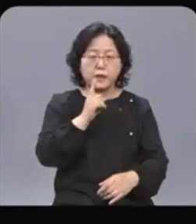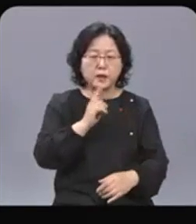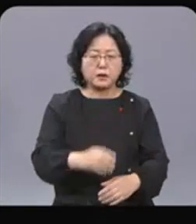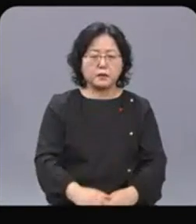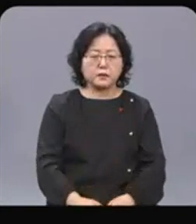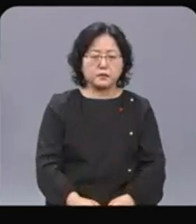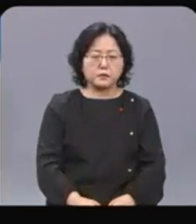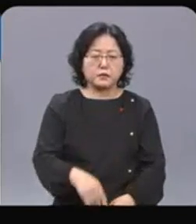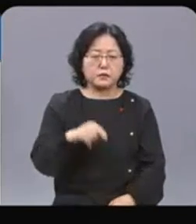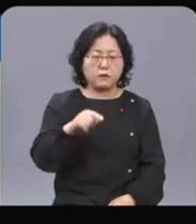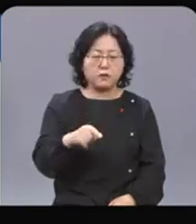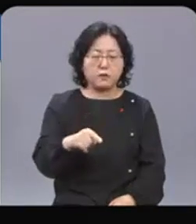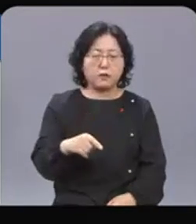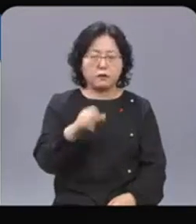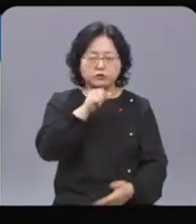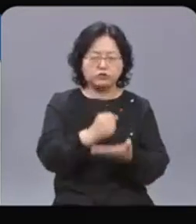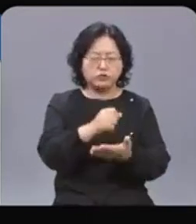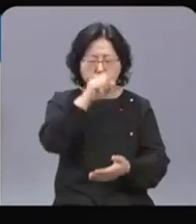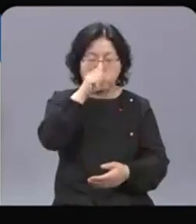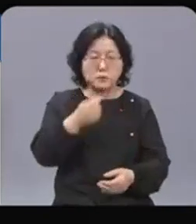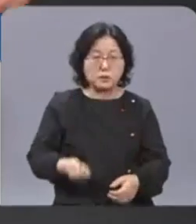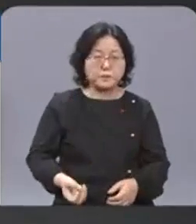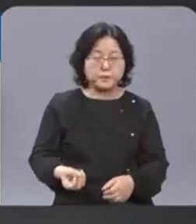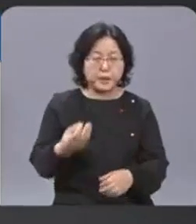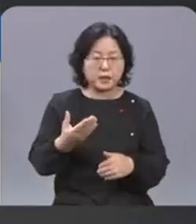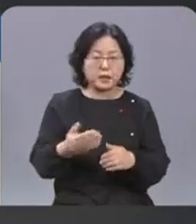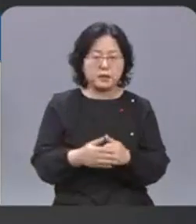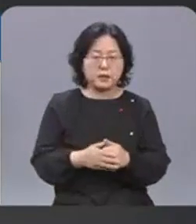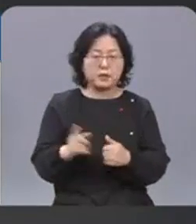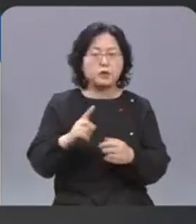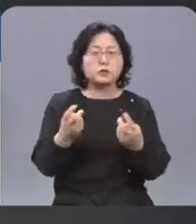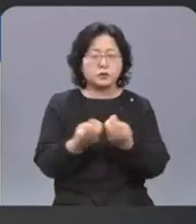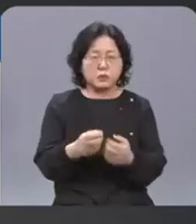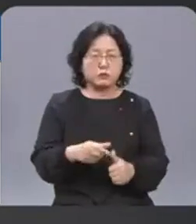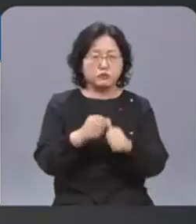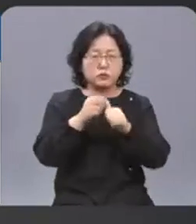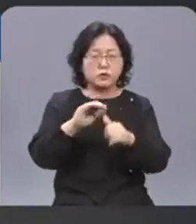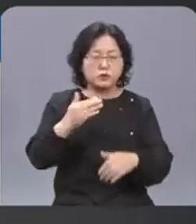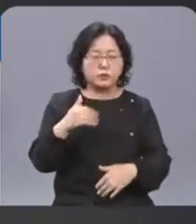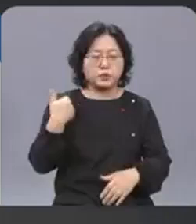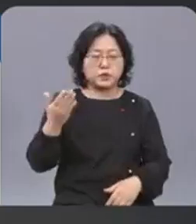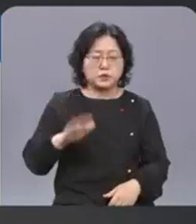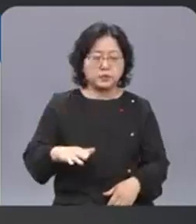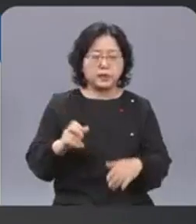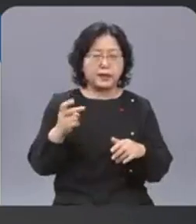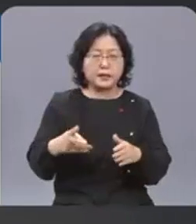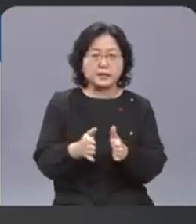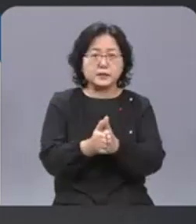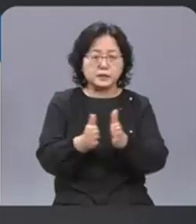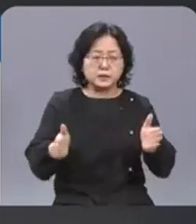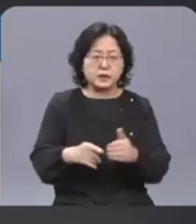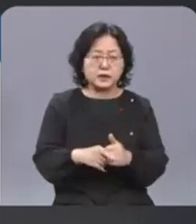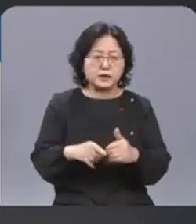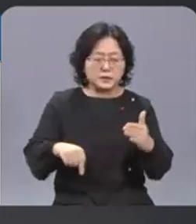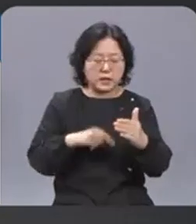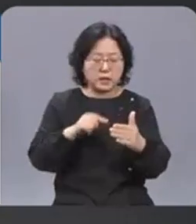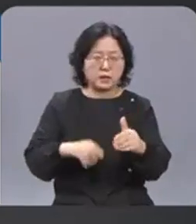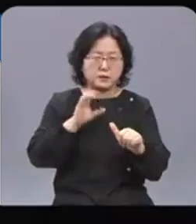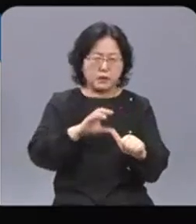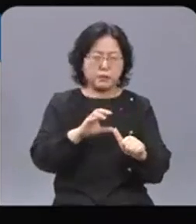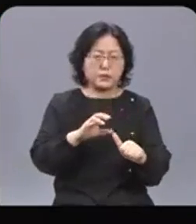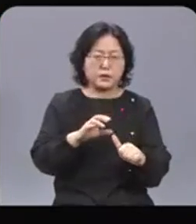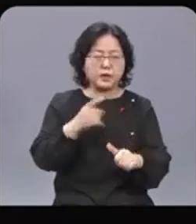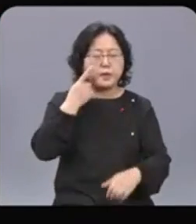너가 뭐 빼기 좋아서 이겼냐? 너가 어떻게 더 이겼는지 모르겠지만 2라운드 시작될 테니까 2라운드 내부에서 할 테니까 두고